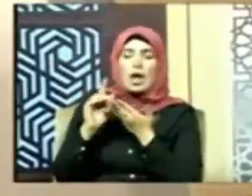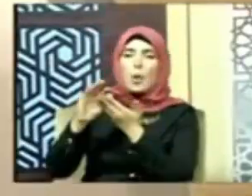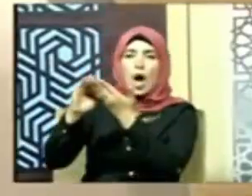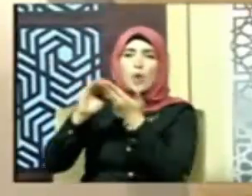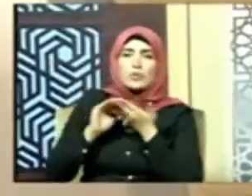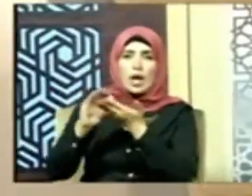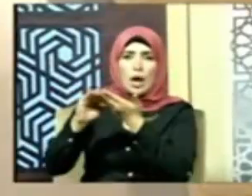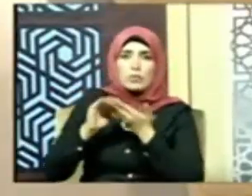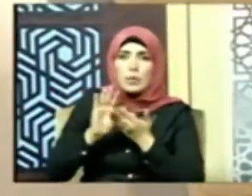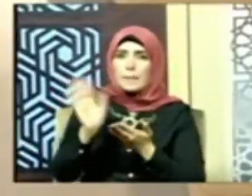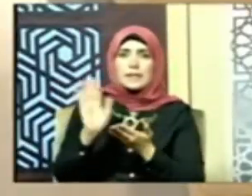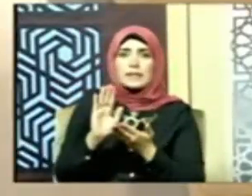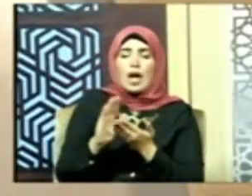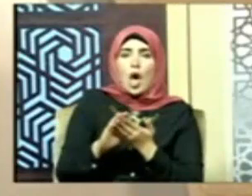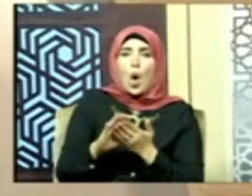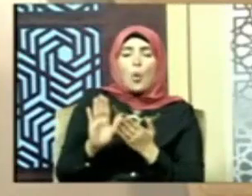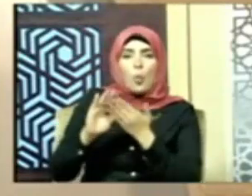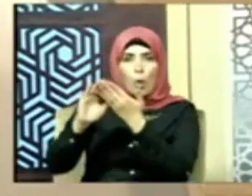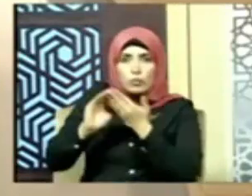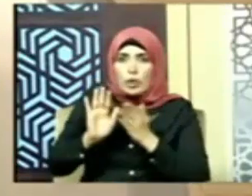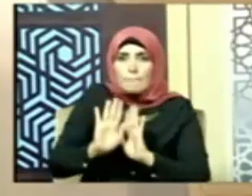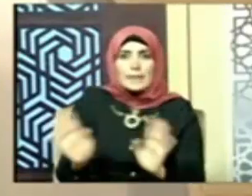وغوثاه وغوثاه.